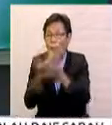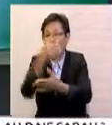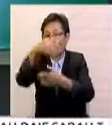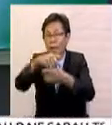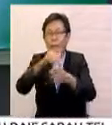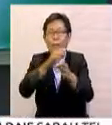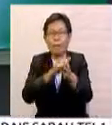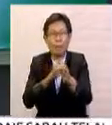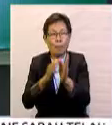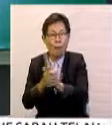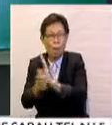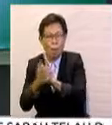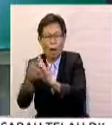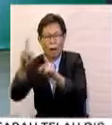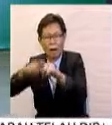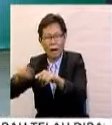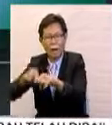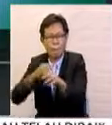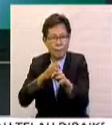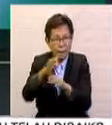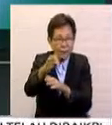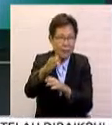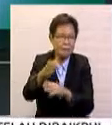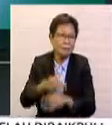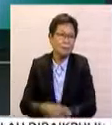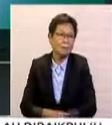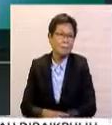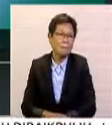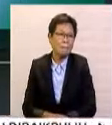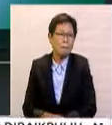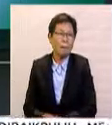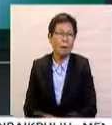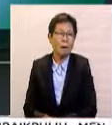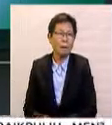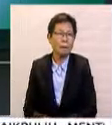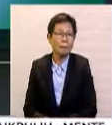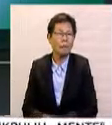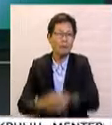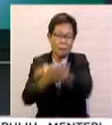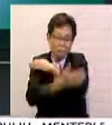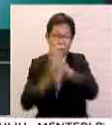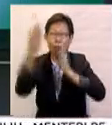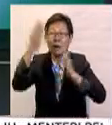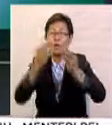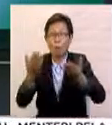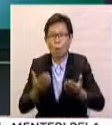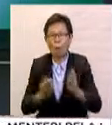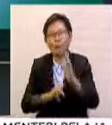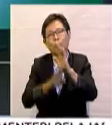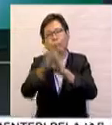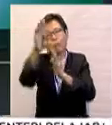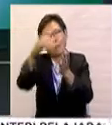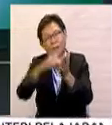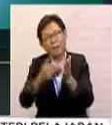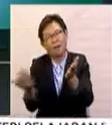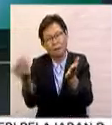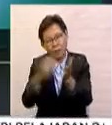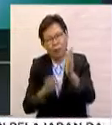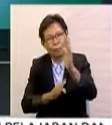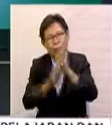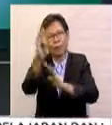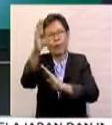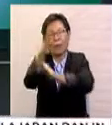dalam pelbagai bidang. It's already clearly laid out that the country wants to rebuild. And when we rebuild the